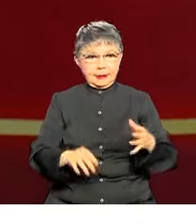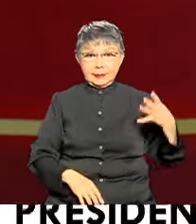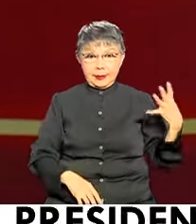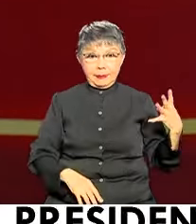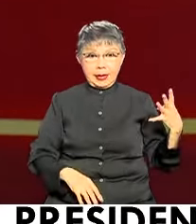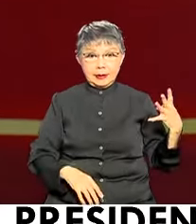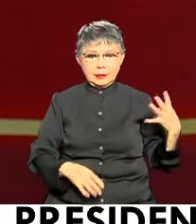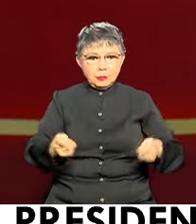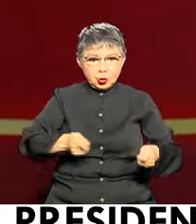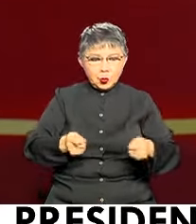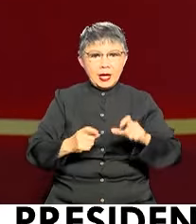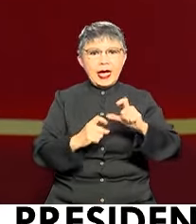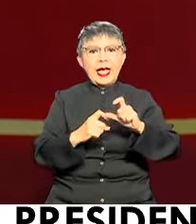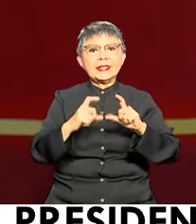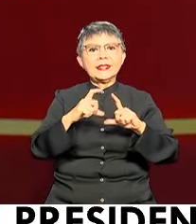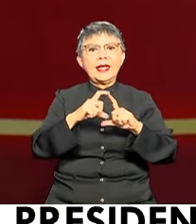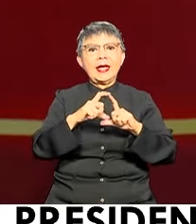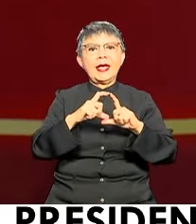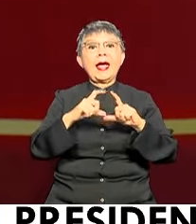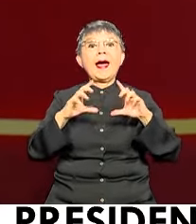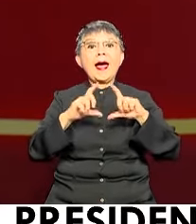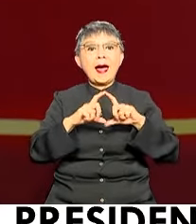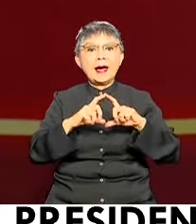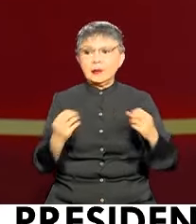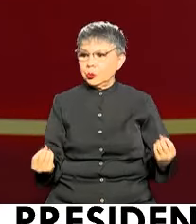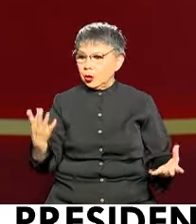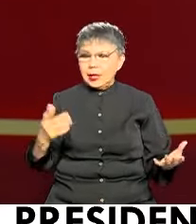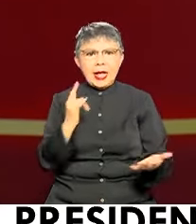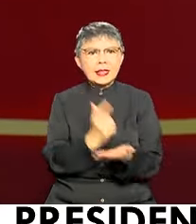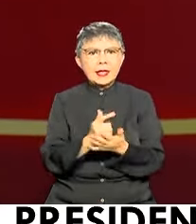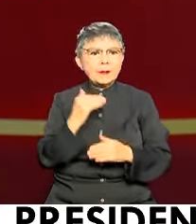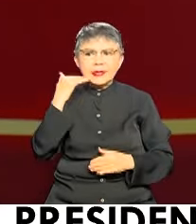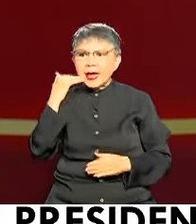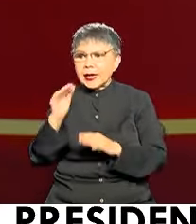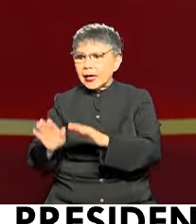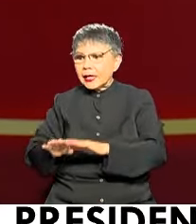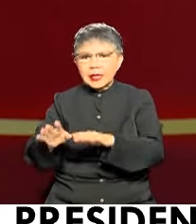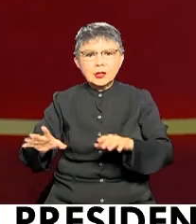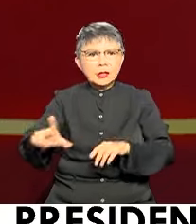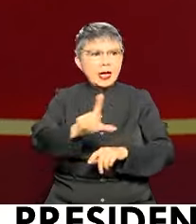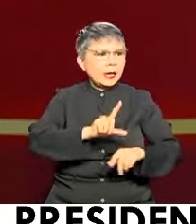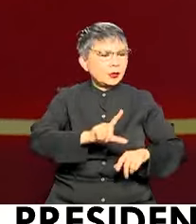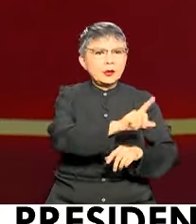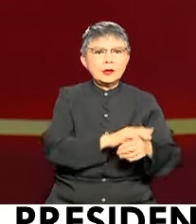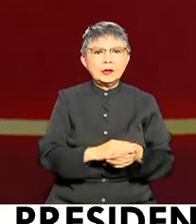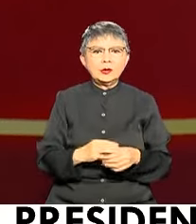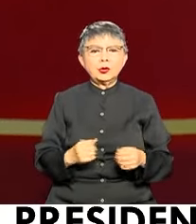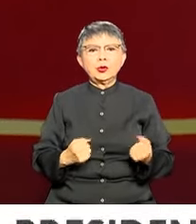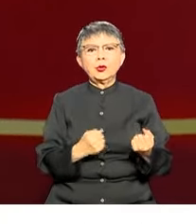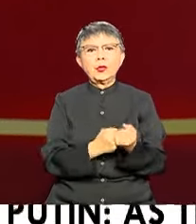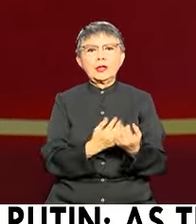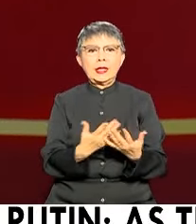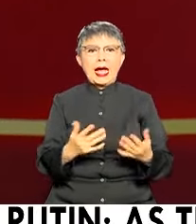mewujudkan pengelolaan sumber daya alam dan lingkungan yang optimal dengan tetap menjaga kelestarian fungsinya dalam menopang kehidupan